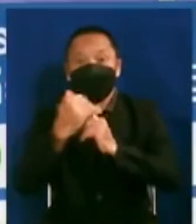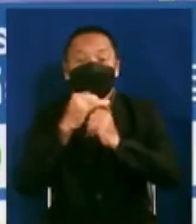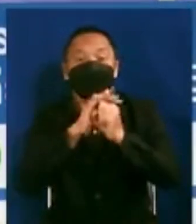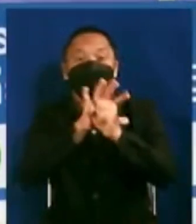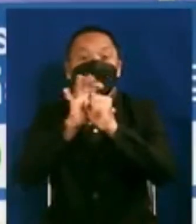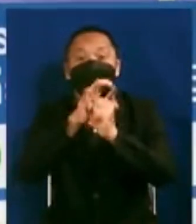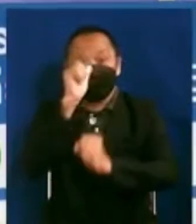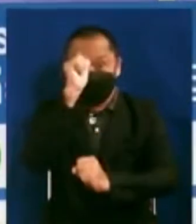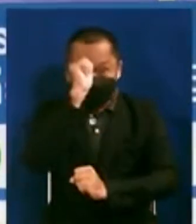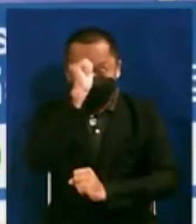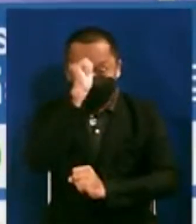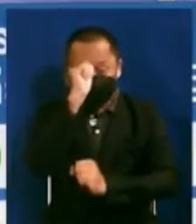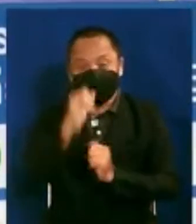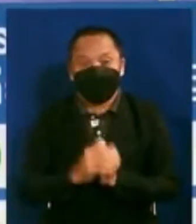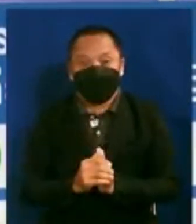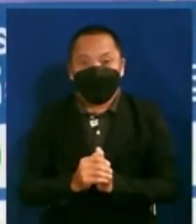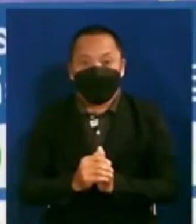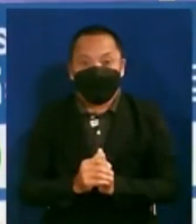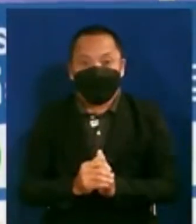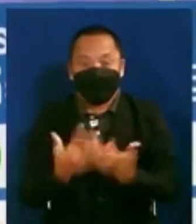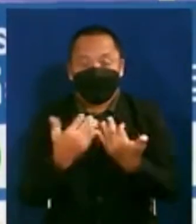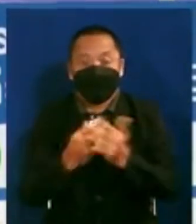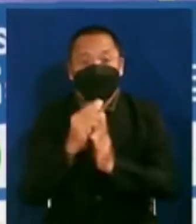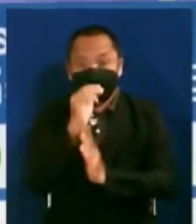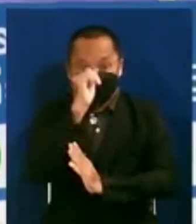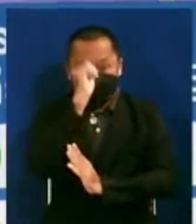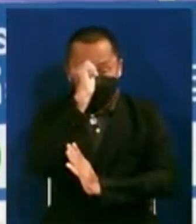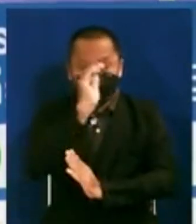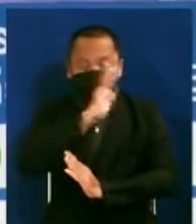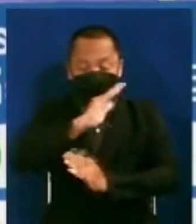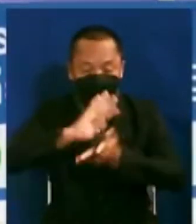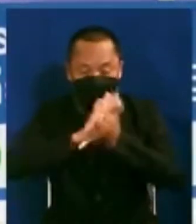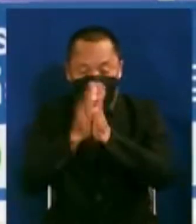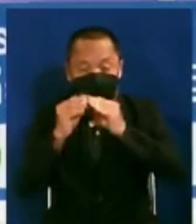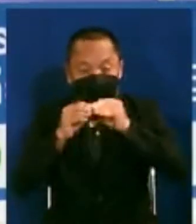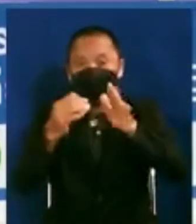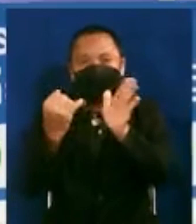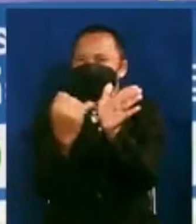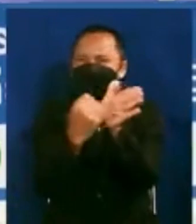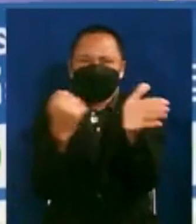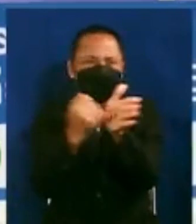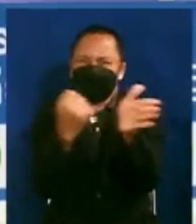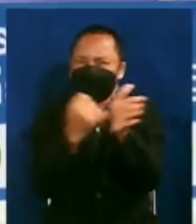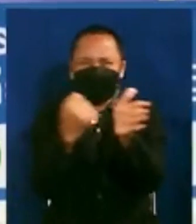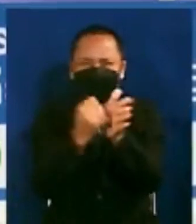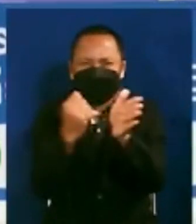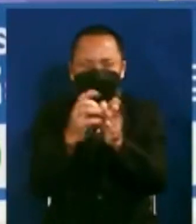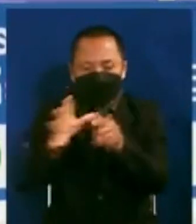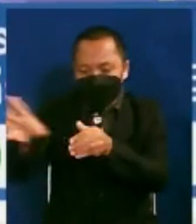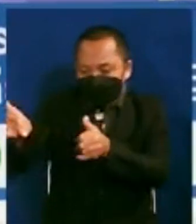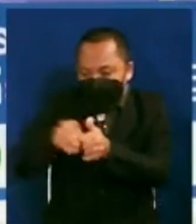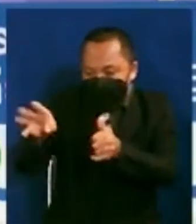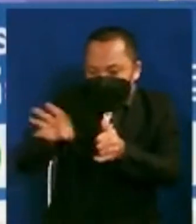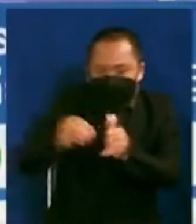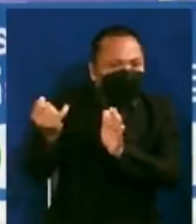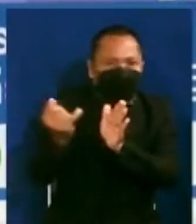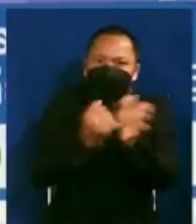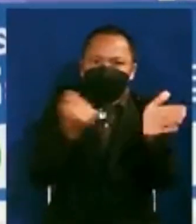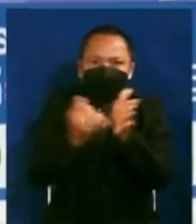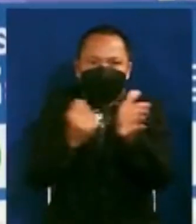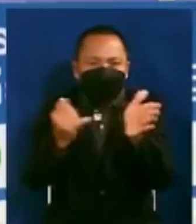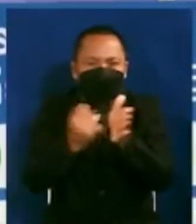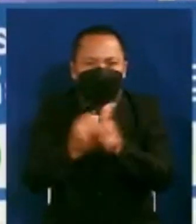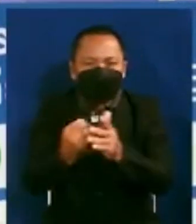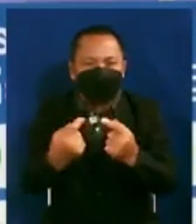จุบันนะครับสายพันธุ์เดลต้าแพร่พันธุ์ได้ง่ายนะครับติดต่อได้ง่ายกว่าสายพันธุ์อังกฤษ